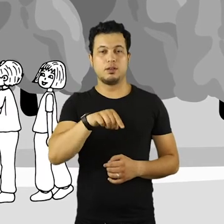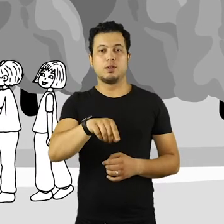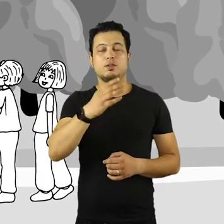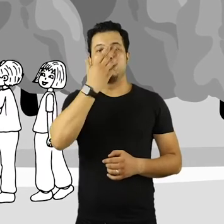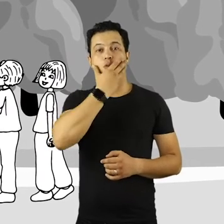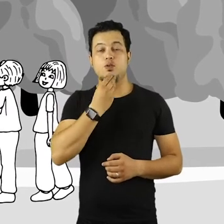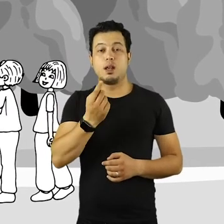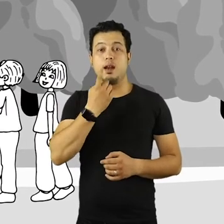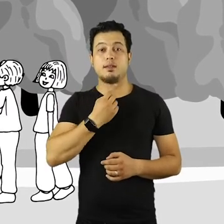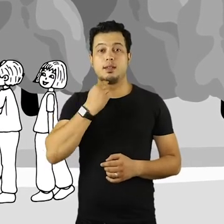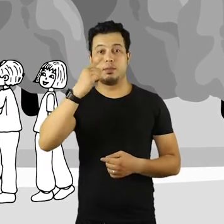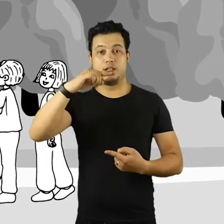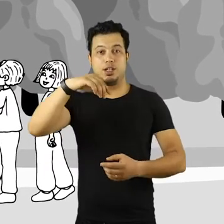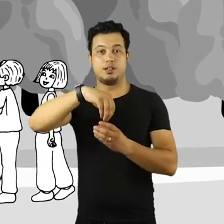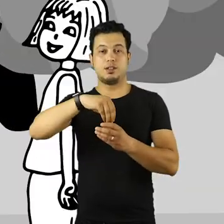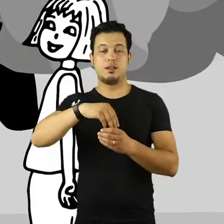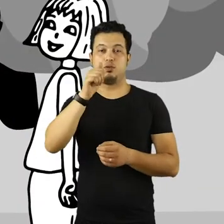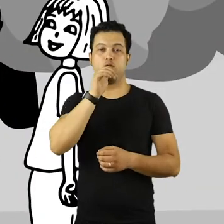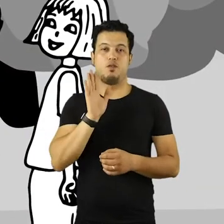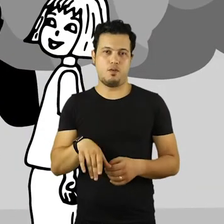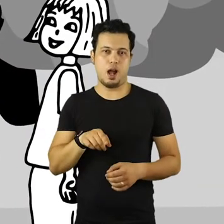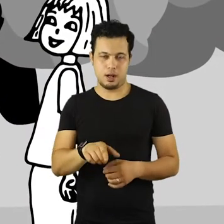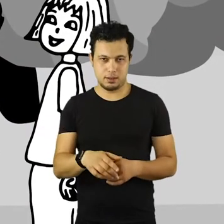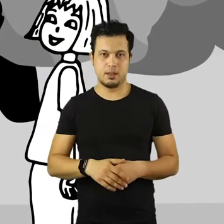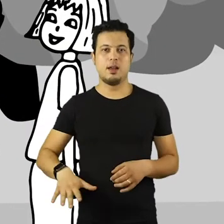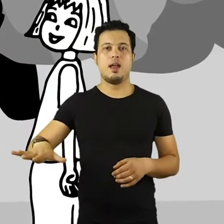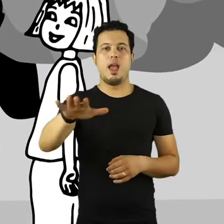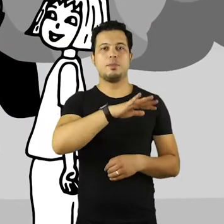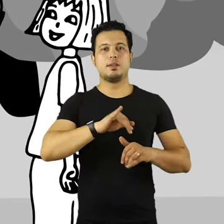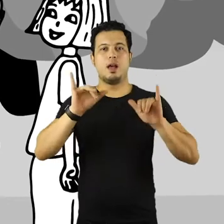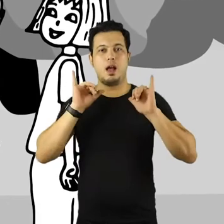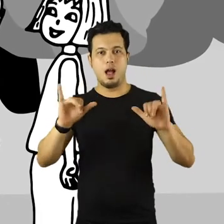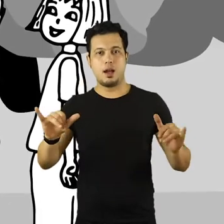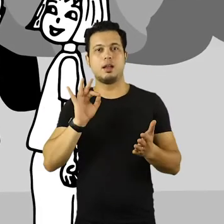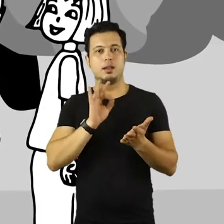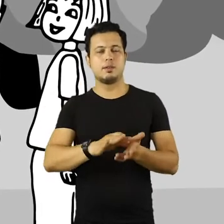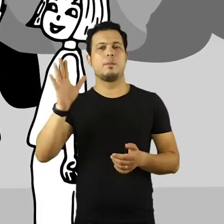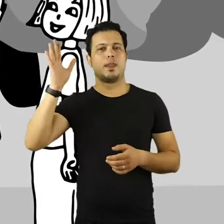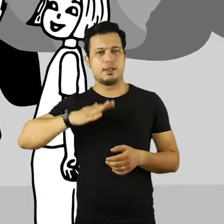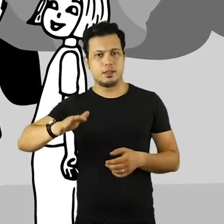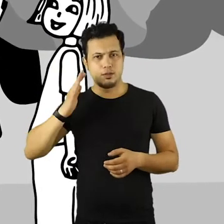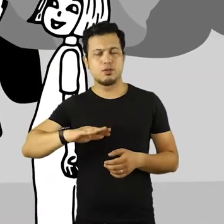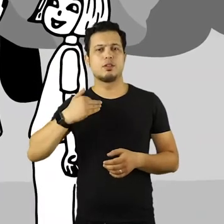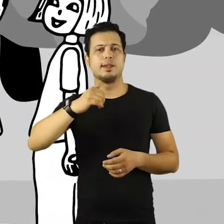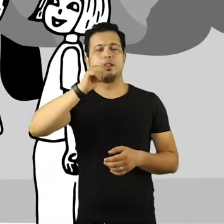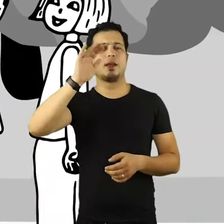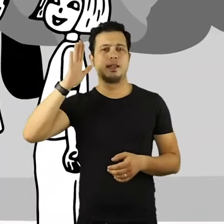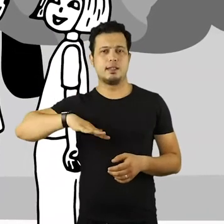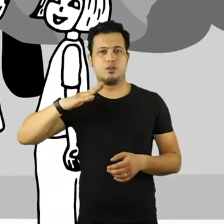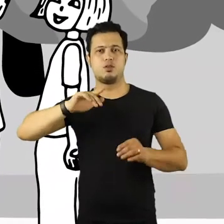oldukça lezzetli görünüyordu. Hepsi aynı anda İsteriz,